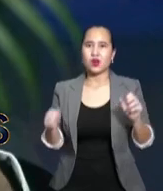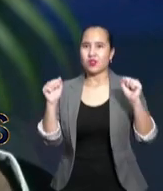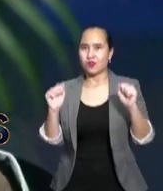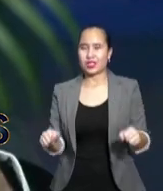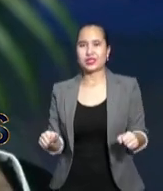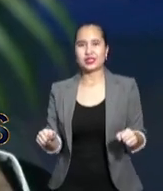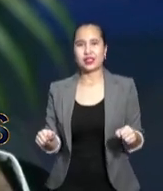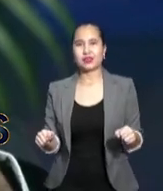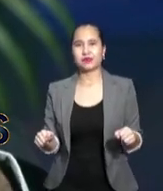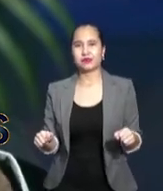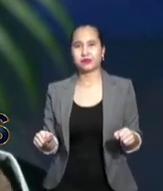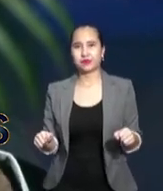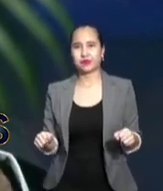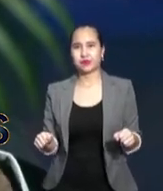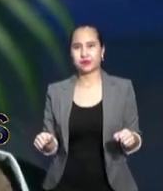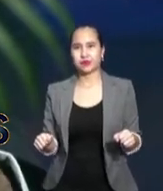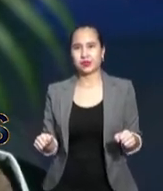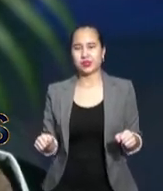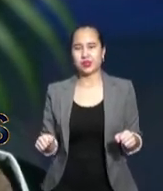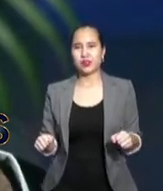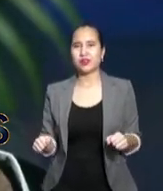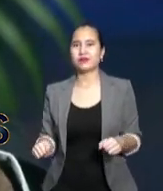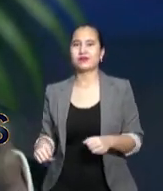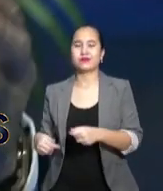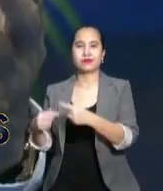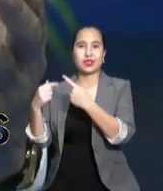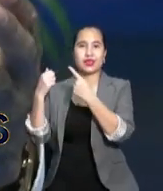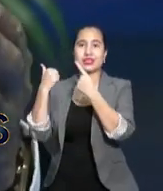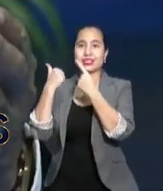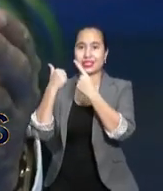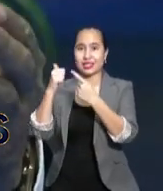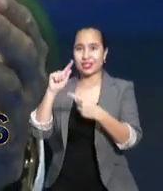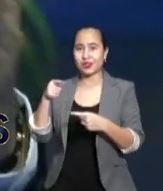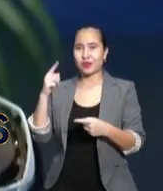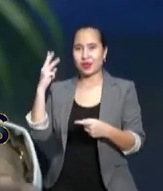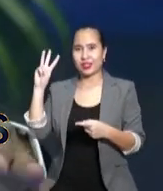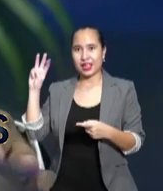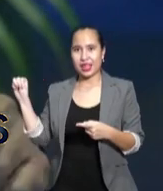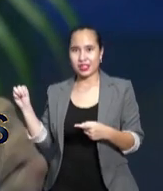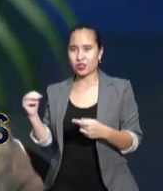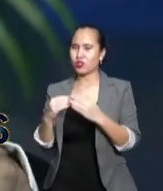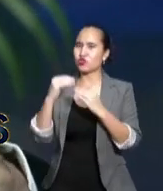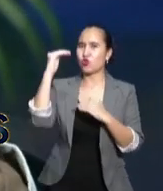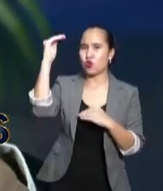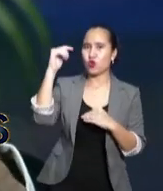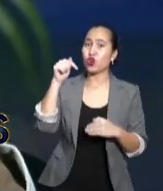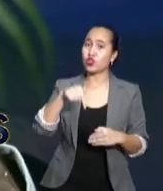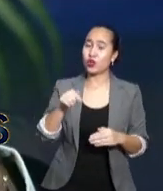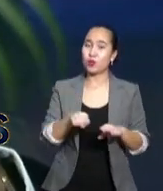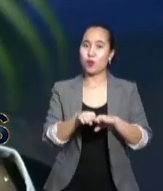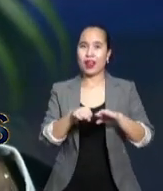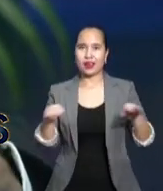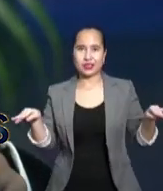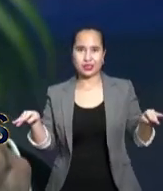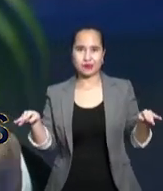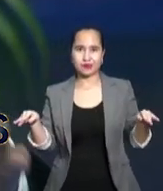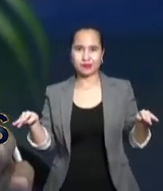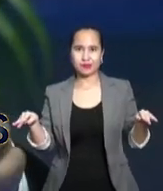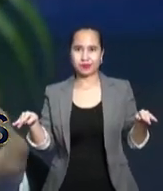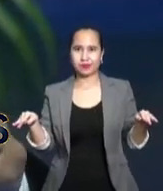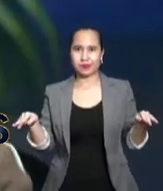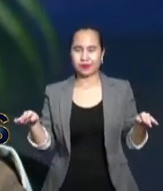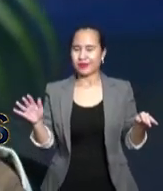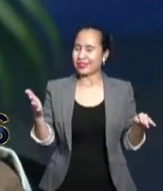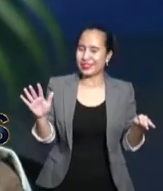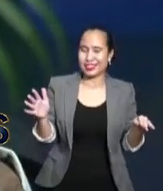vastgesteld werden, dat was echt niet 1630. Het was hoger. Nu hebben we een balans. Er is niet